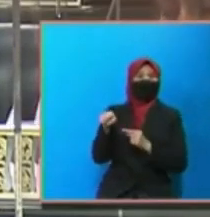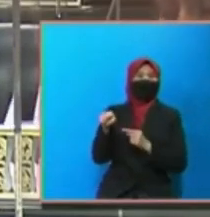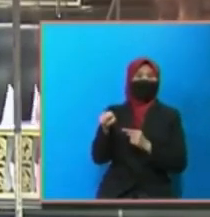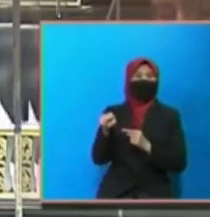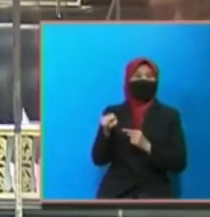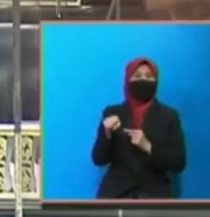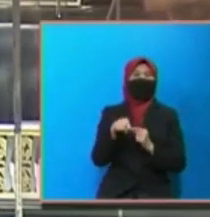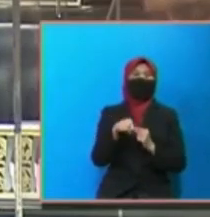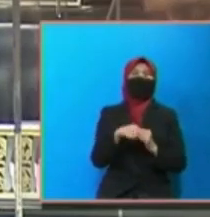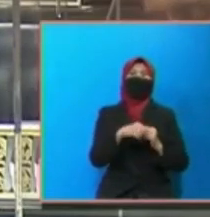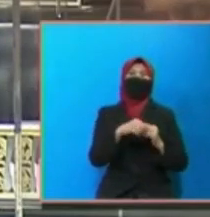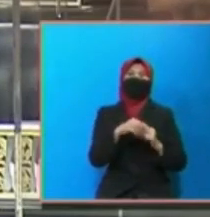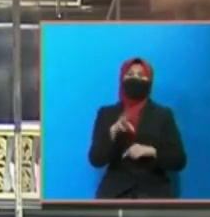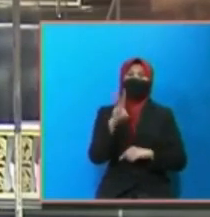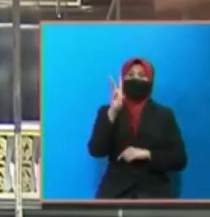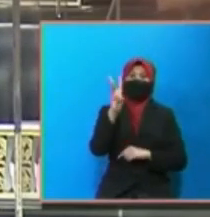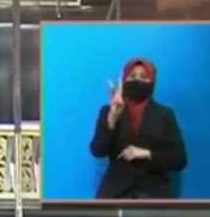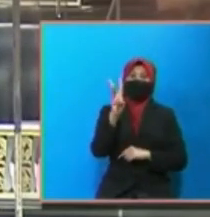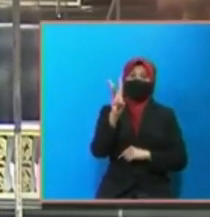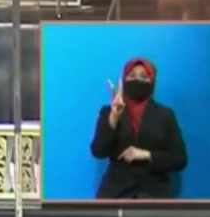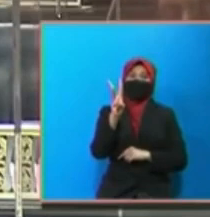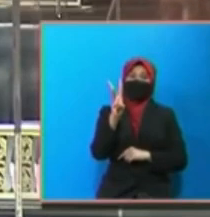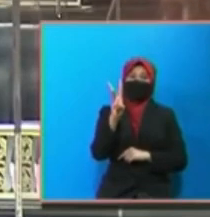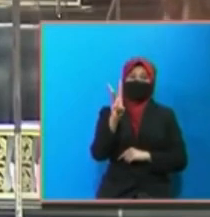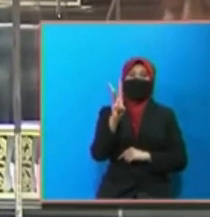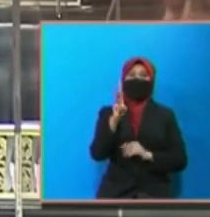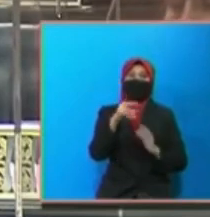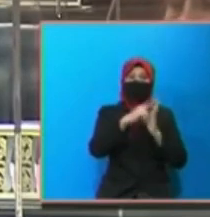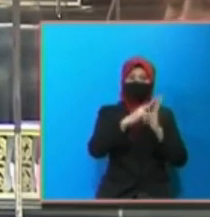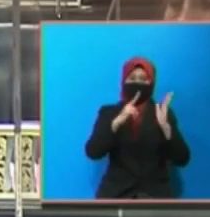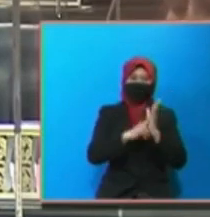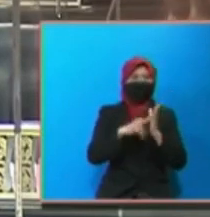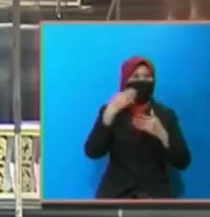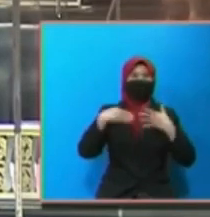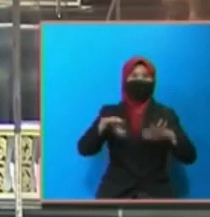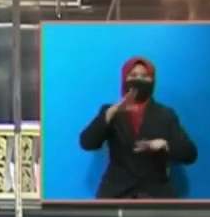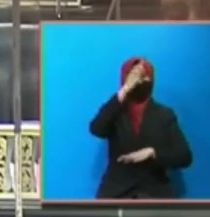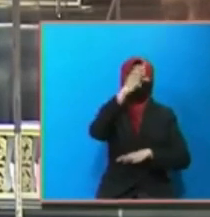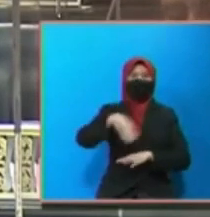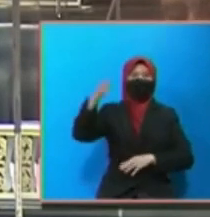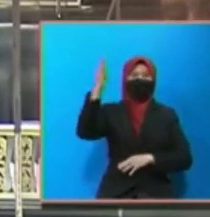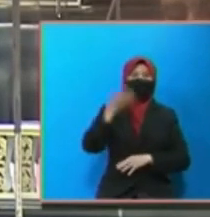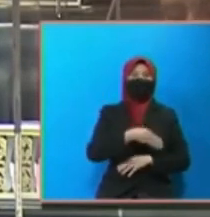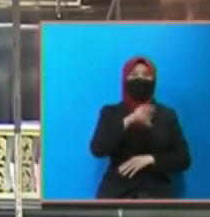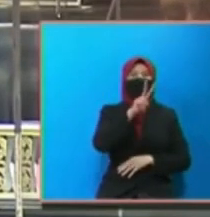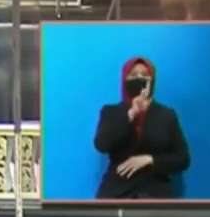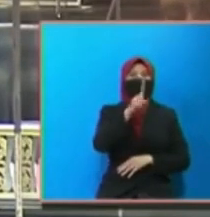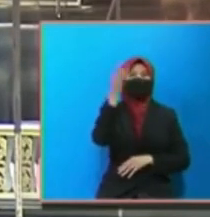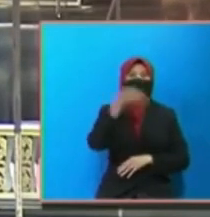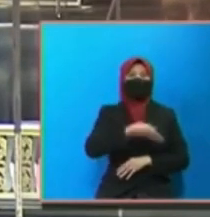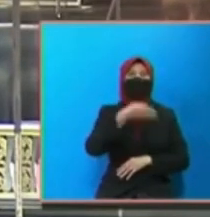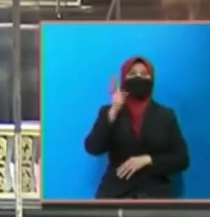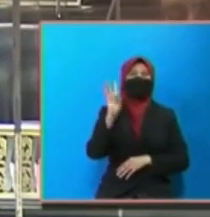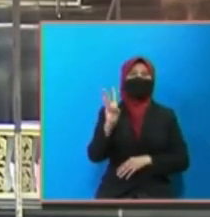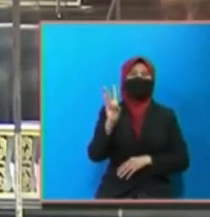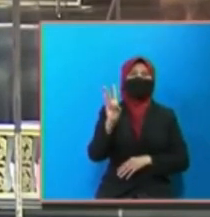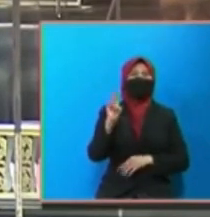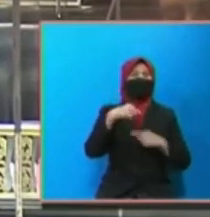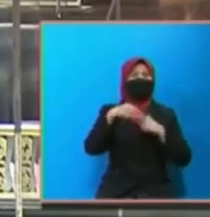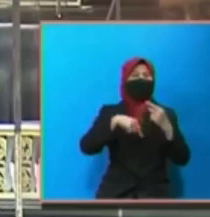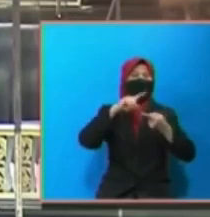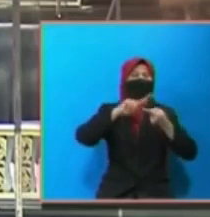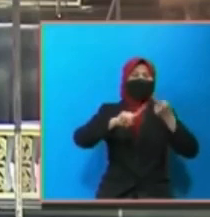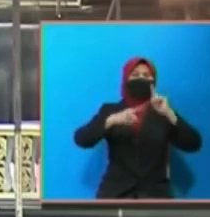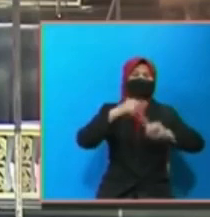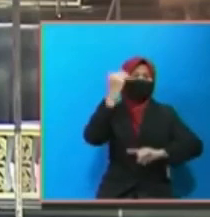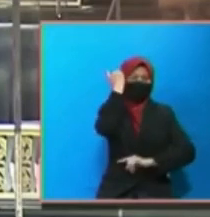ordinan-ordinan 6 buah ordinan telah dibatalkan pada 21 hari bulan Julai. Ya, at the material time, bila rakan-rakan